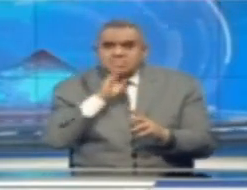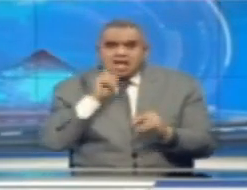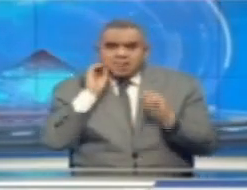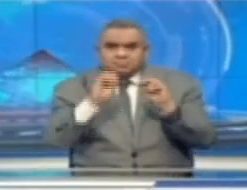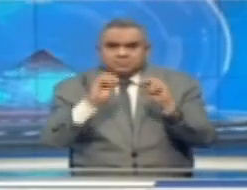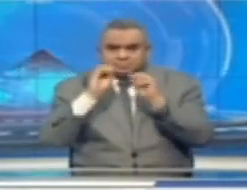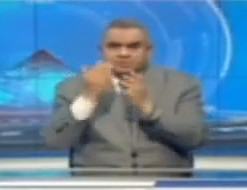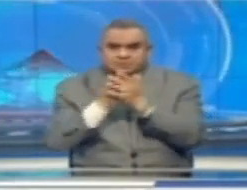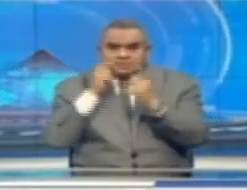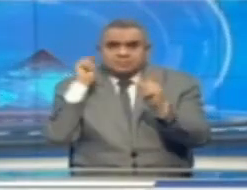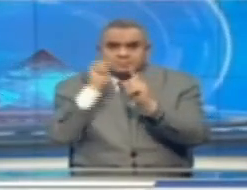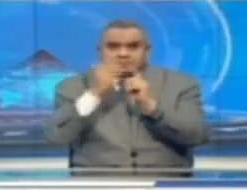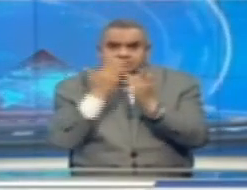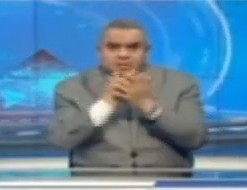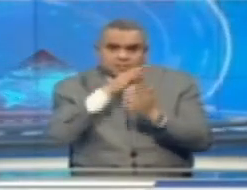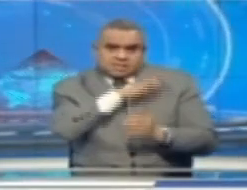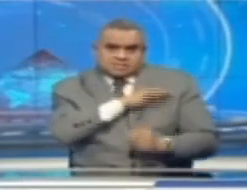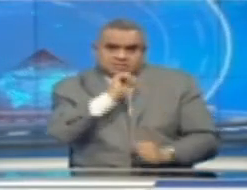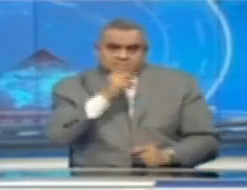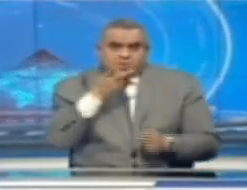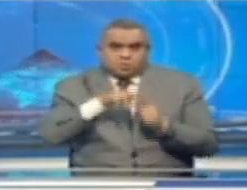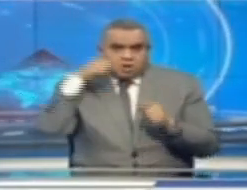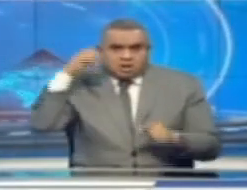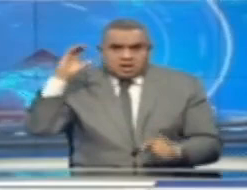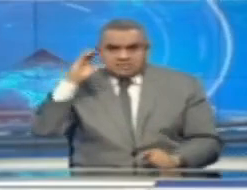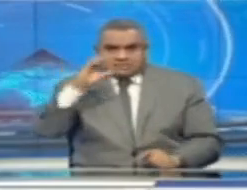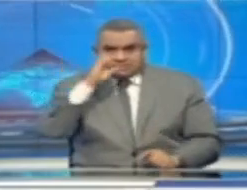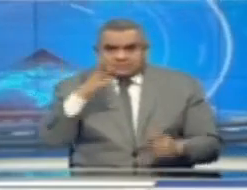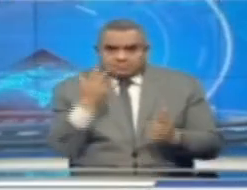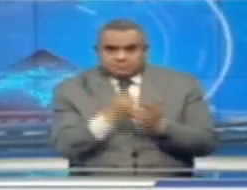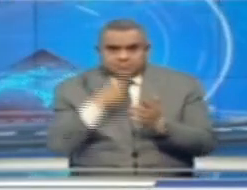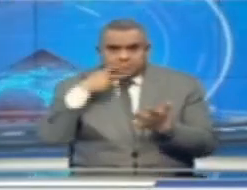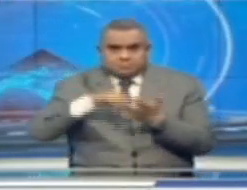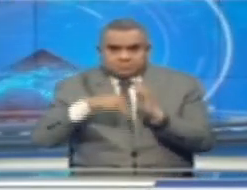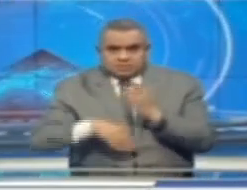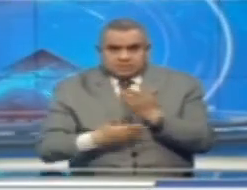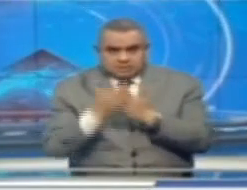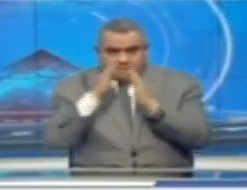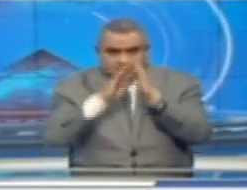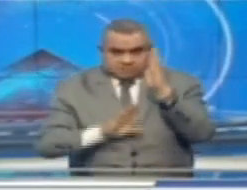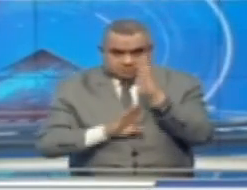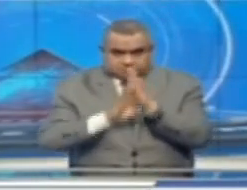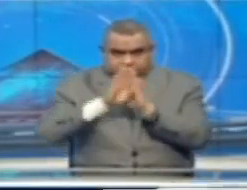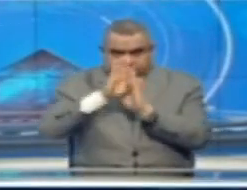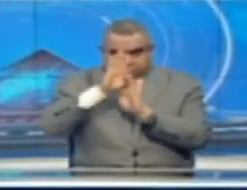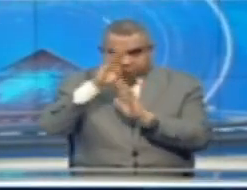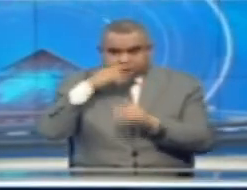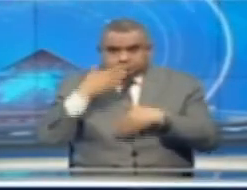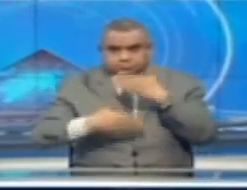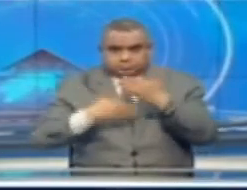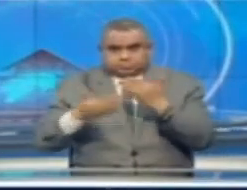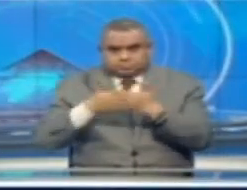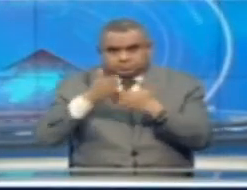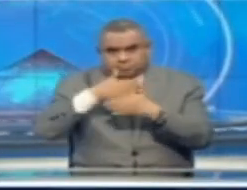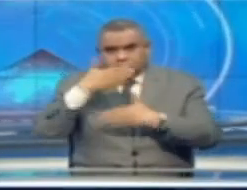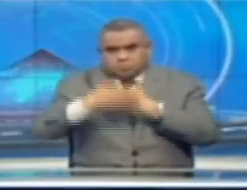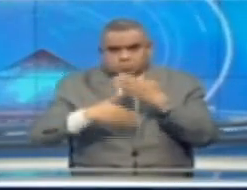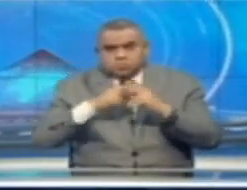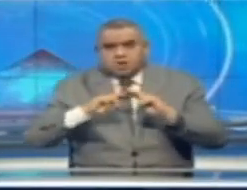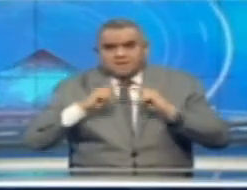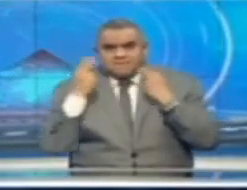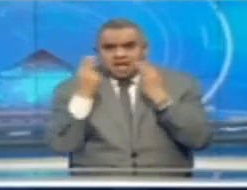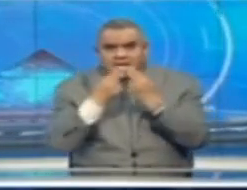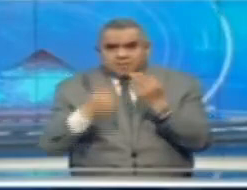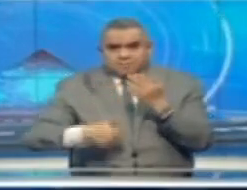على المواطنين، مؤكدا أن الرئيس السيسي يسير بمصر الجديدة بخطى سريعة في كافة المجالات،